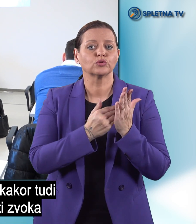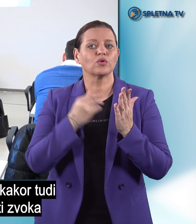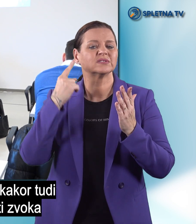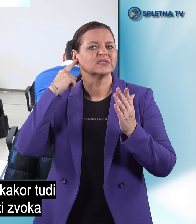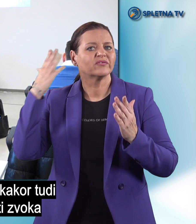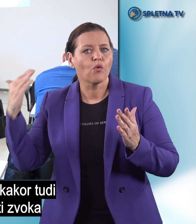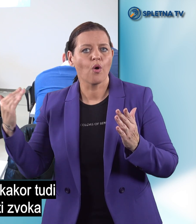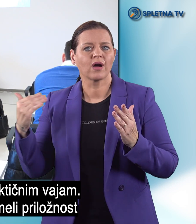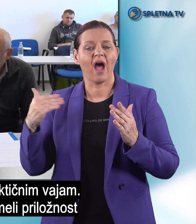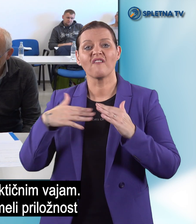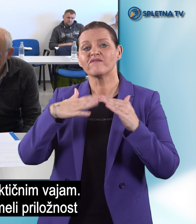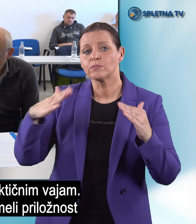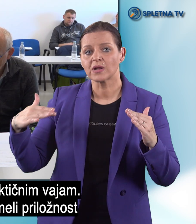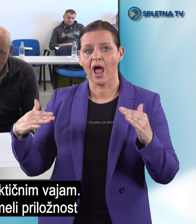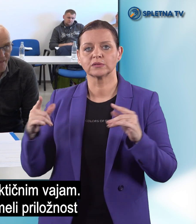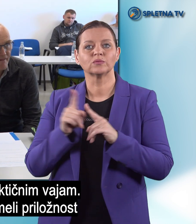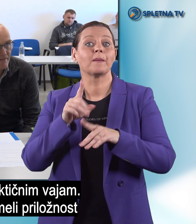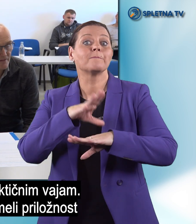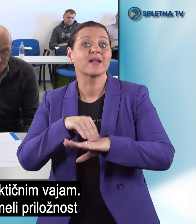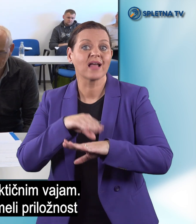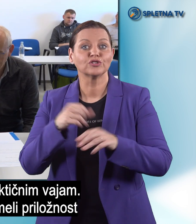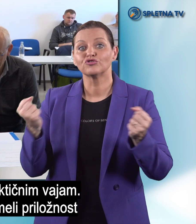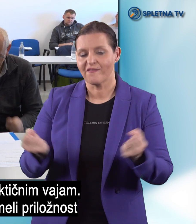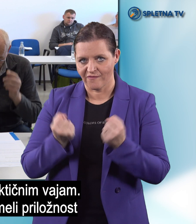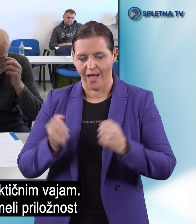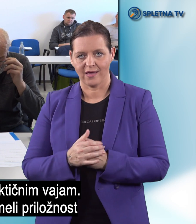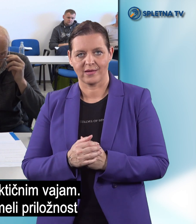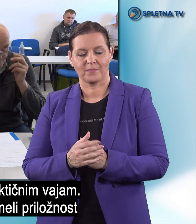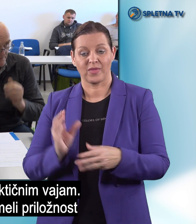in vibracij ter praktičnim vajam.